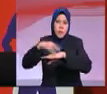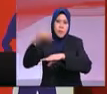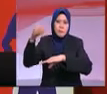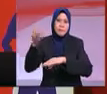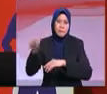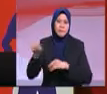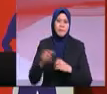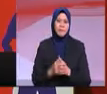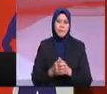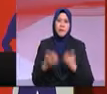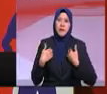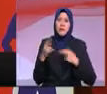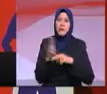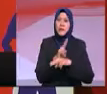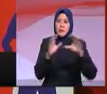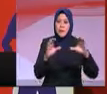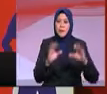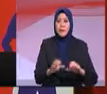menggunakan kaedah tersebut